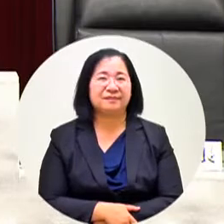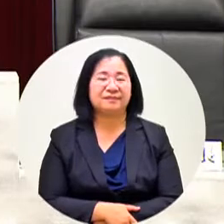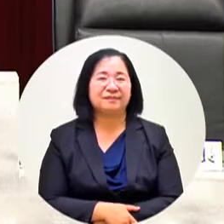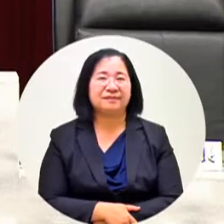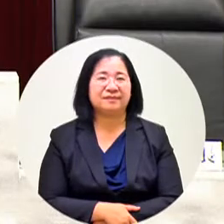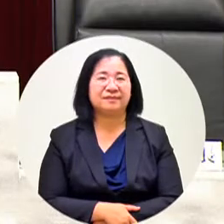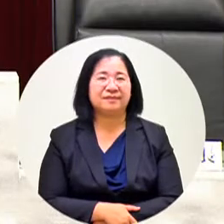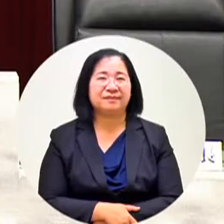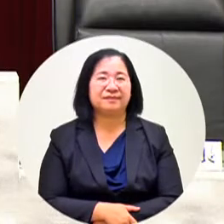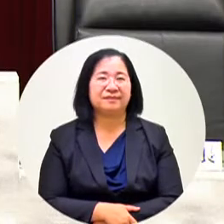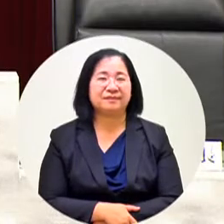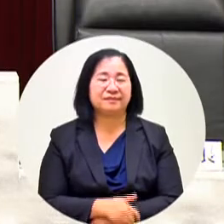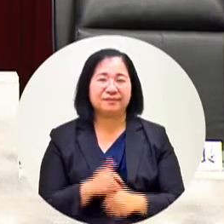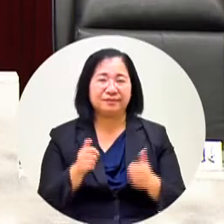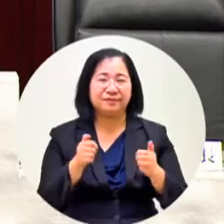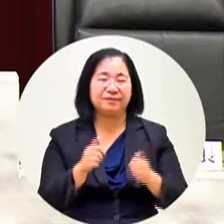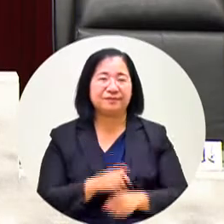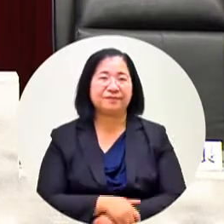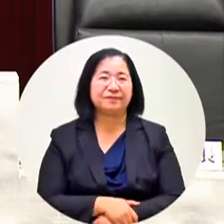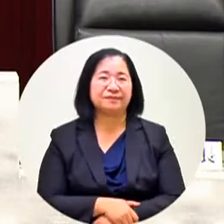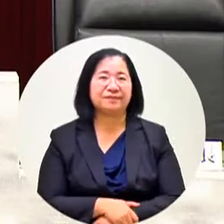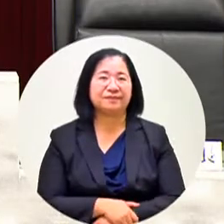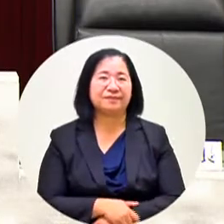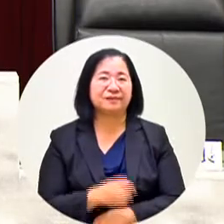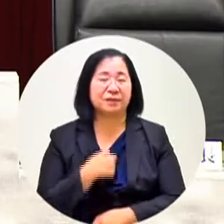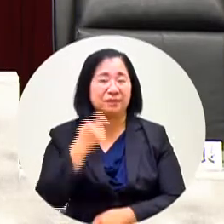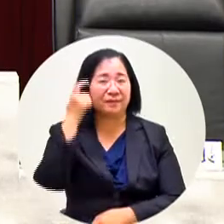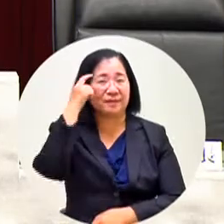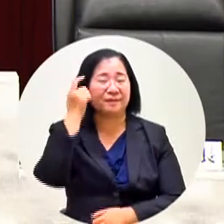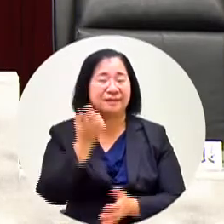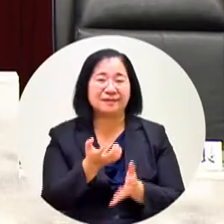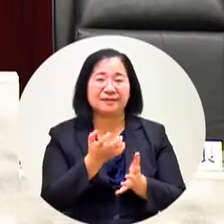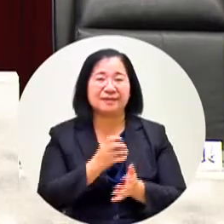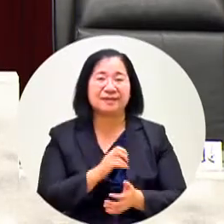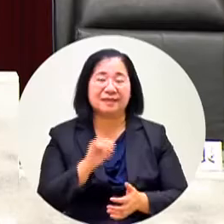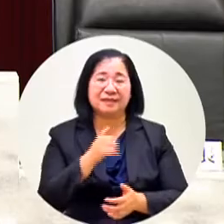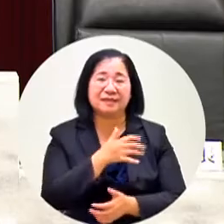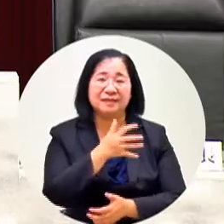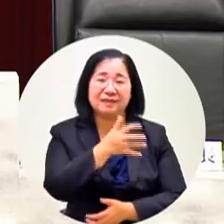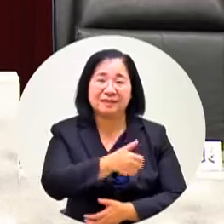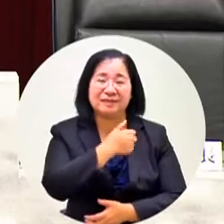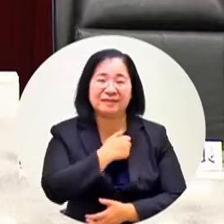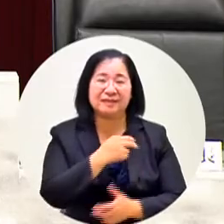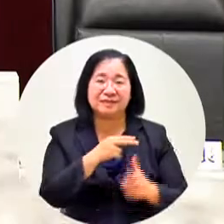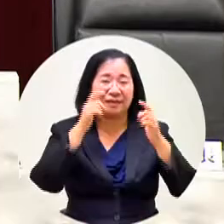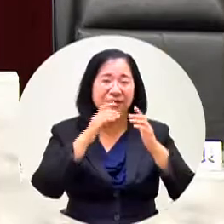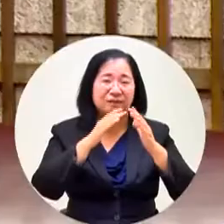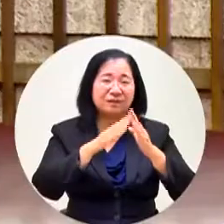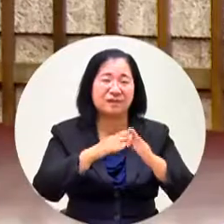高雄市教育产业工会哈也莅临本会，大家鼓掌欢迎哈。